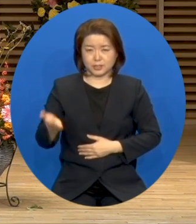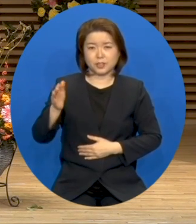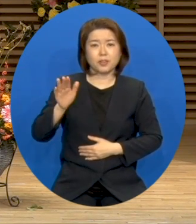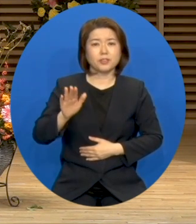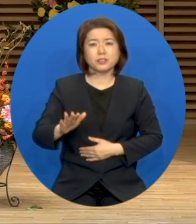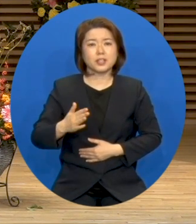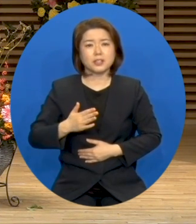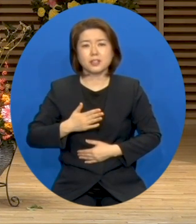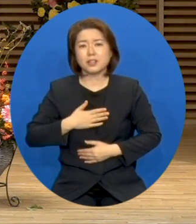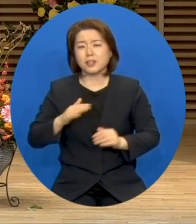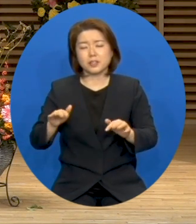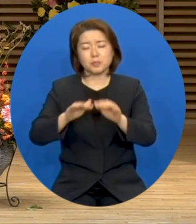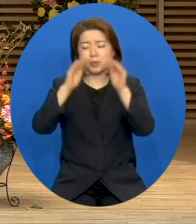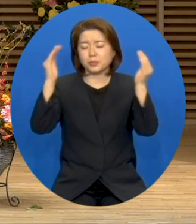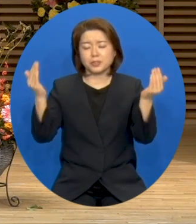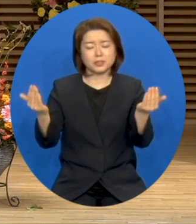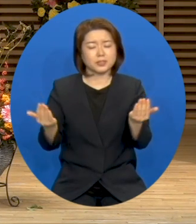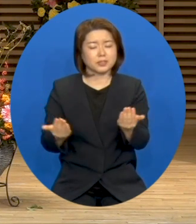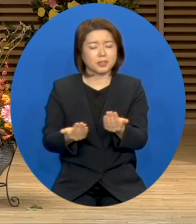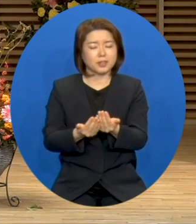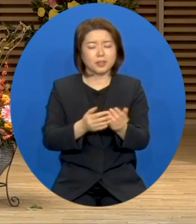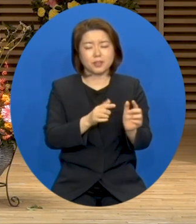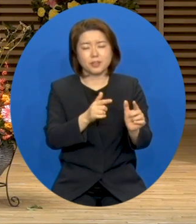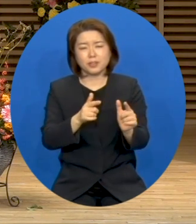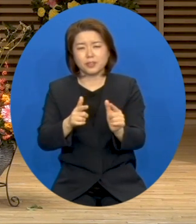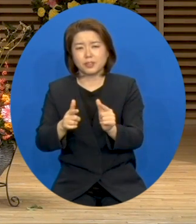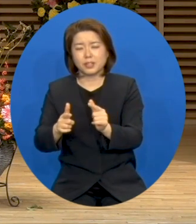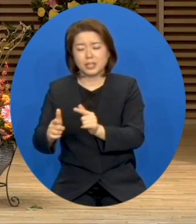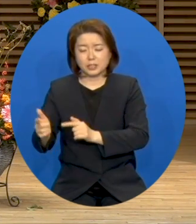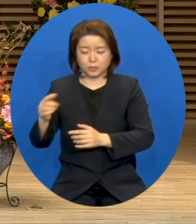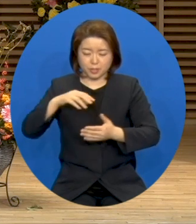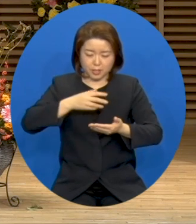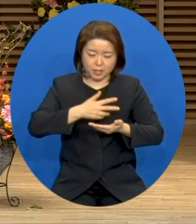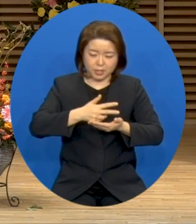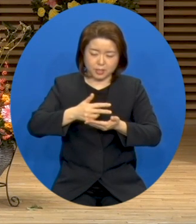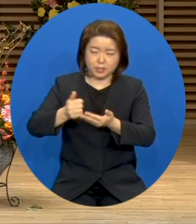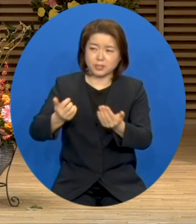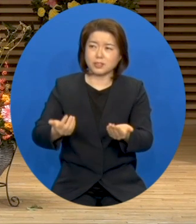그 원하는 모든 것 주께